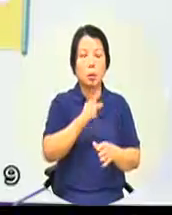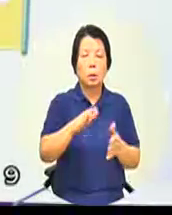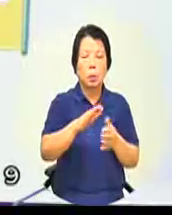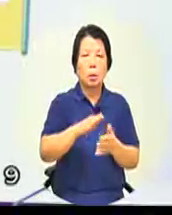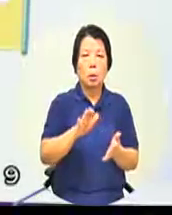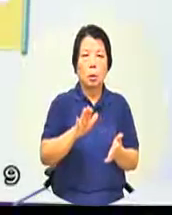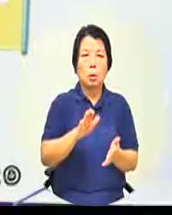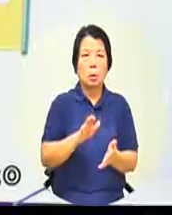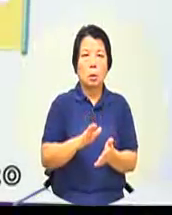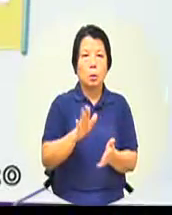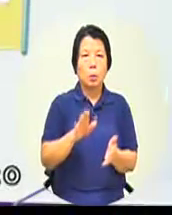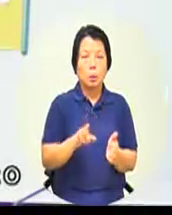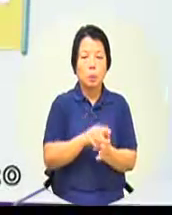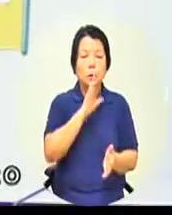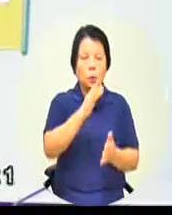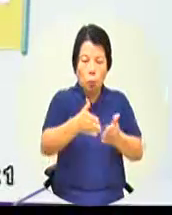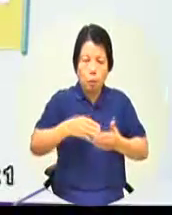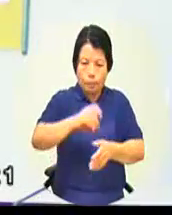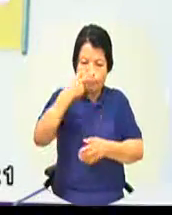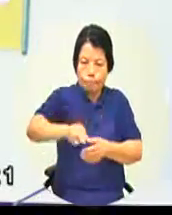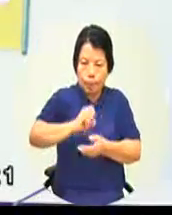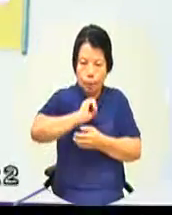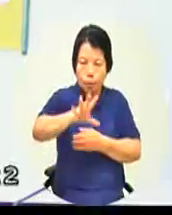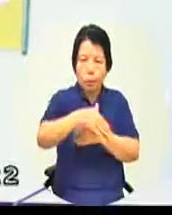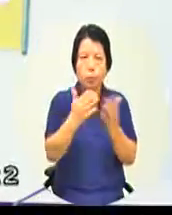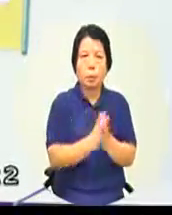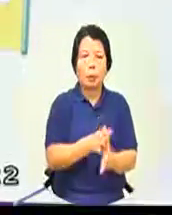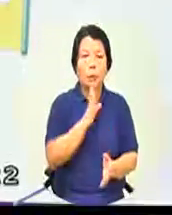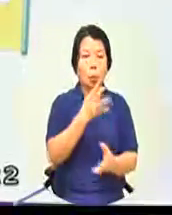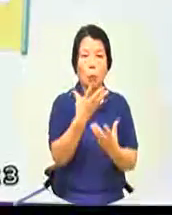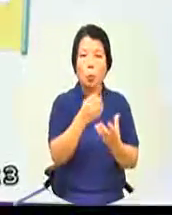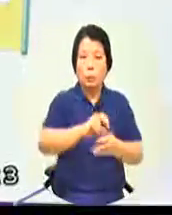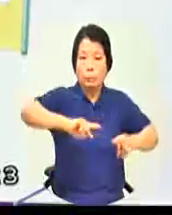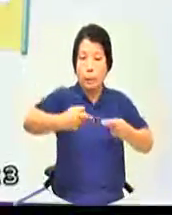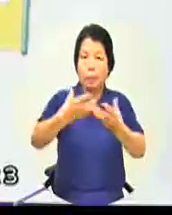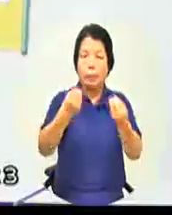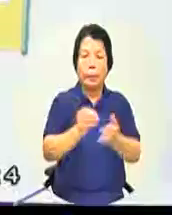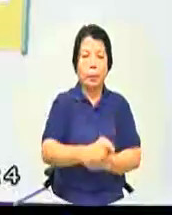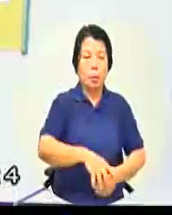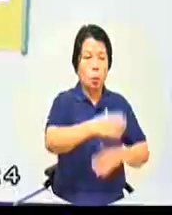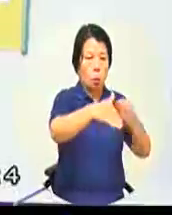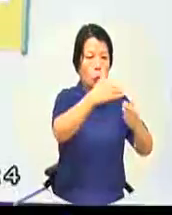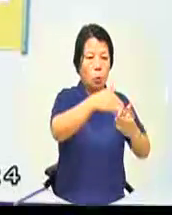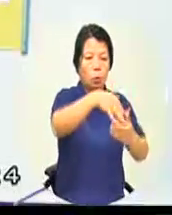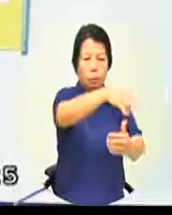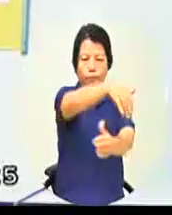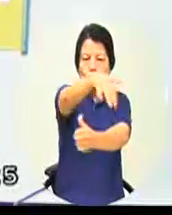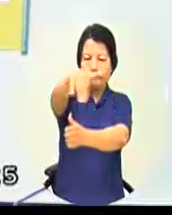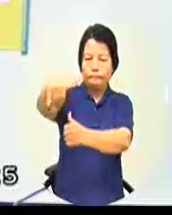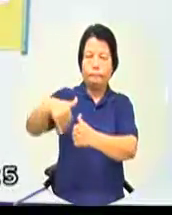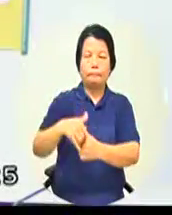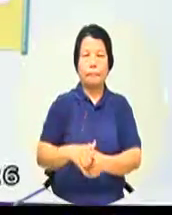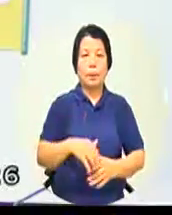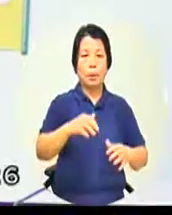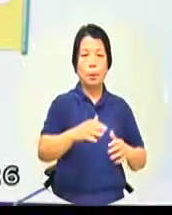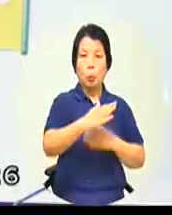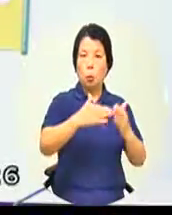也无搞。调整比例无，我所有校长拢家叫来，讲予市长听。